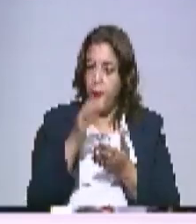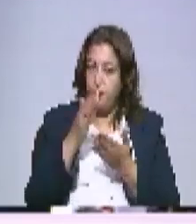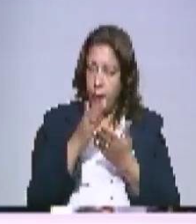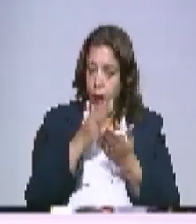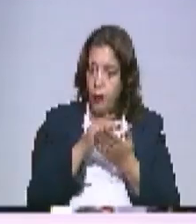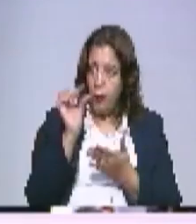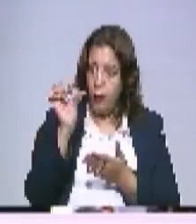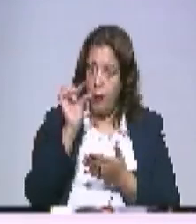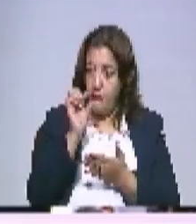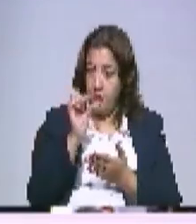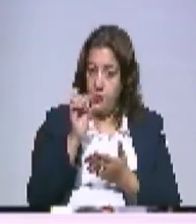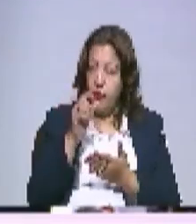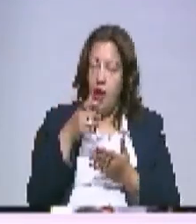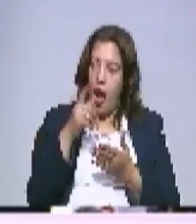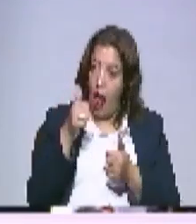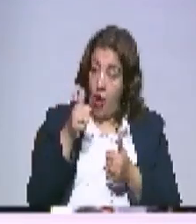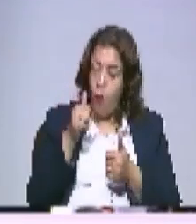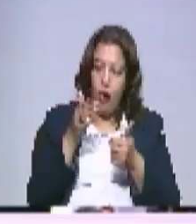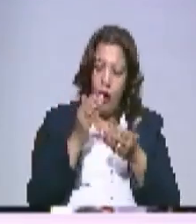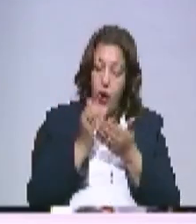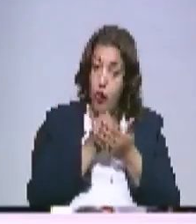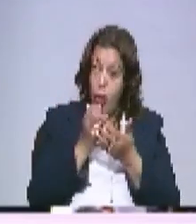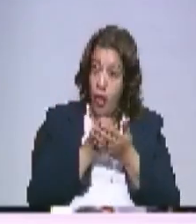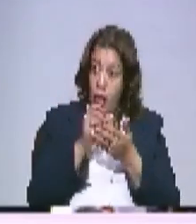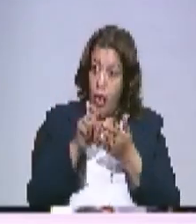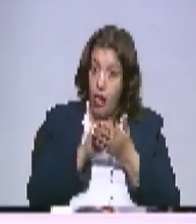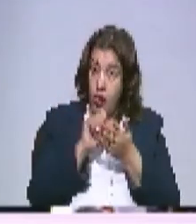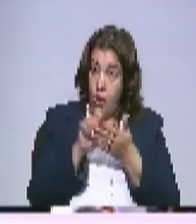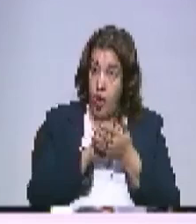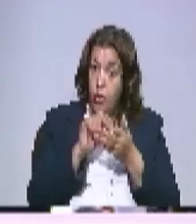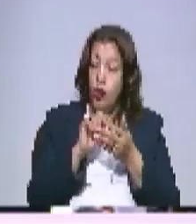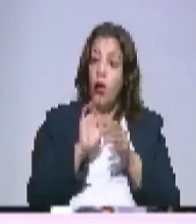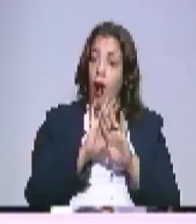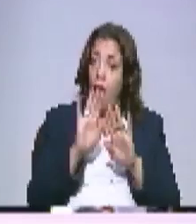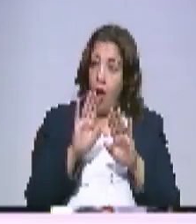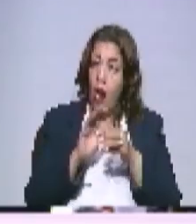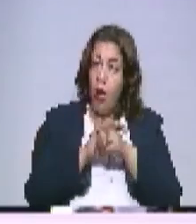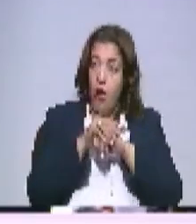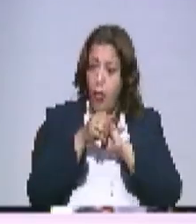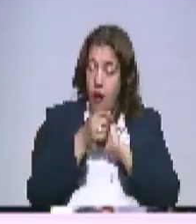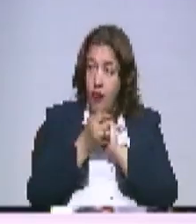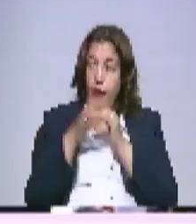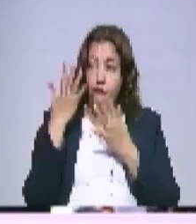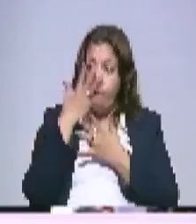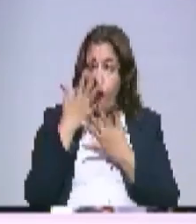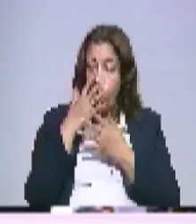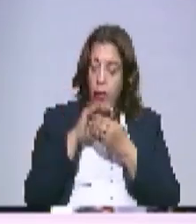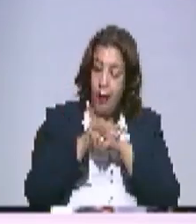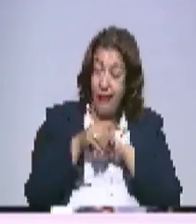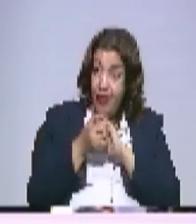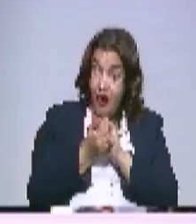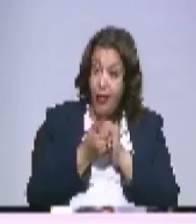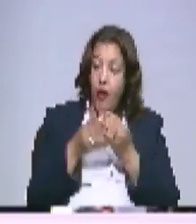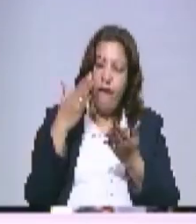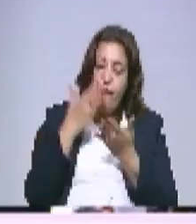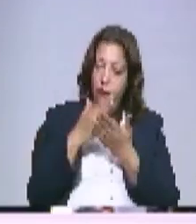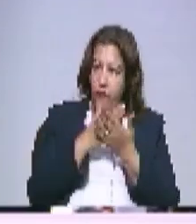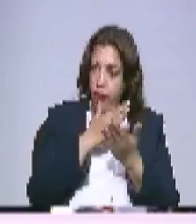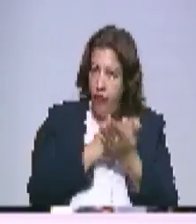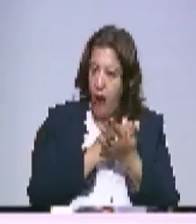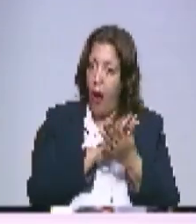هتقطعيه مكعبات، هتقشري القلقاسه وتنشفيها خالص، تمسحيها بفوطه ما تغسلهوش، وتقطعيها